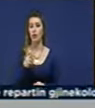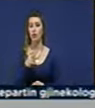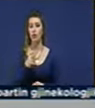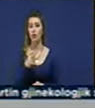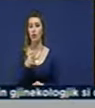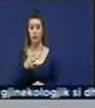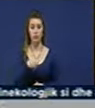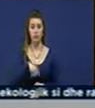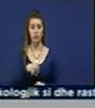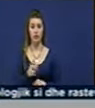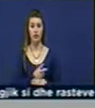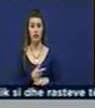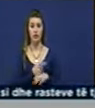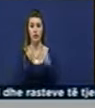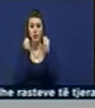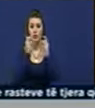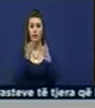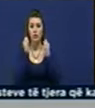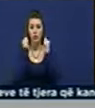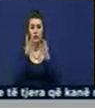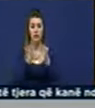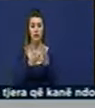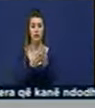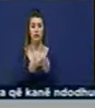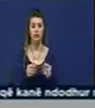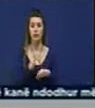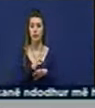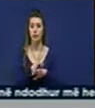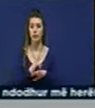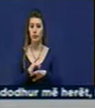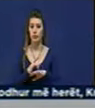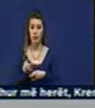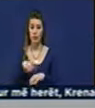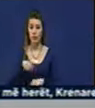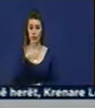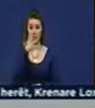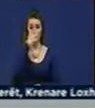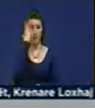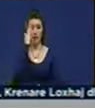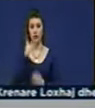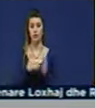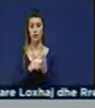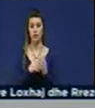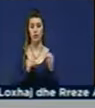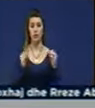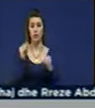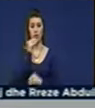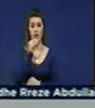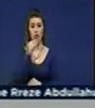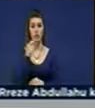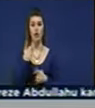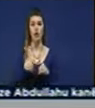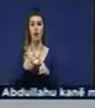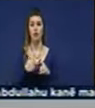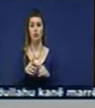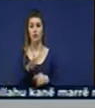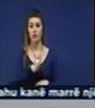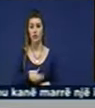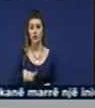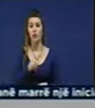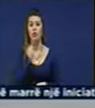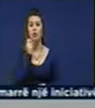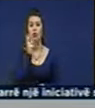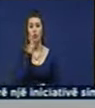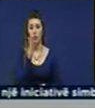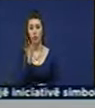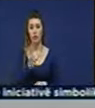po zbrazen dita ditës. Prandaj duhet të brengosim më shumë për këtë fenomen barkomtar, sepse një ditë mund të na